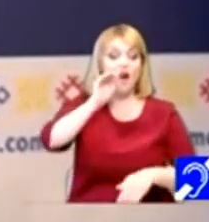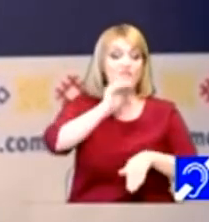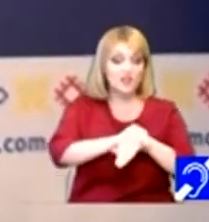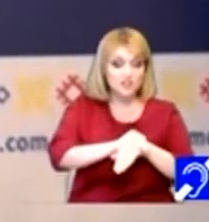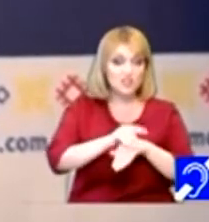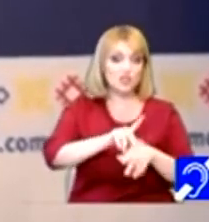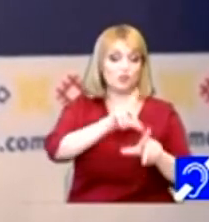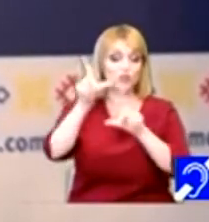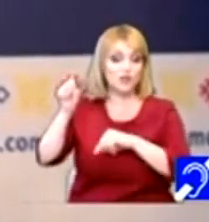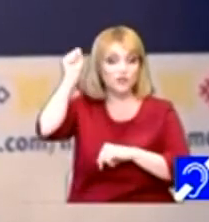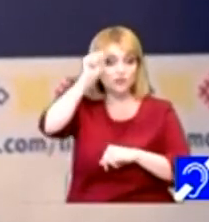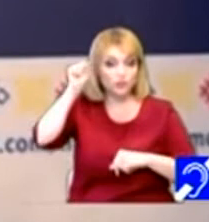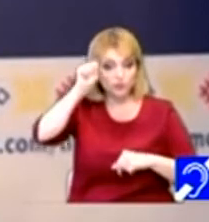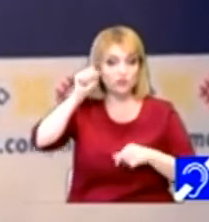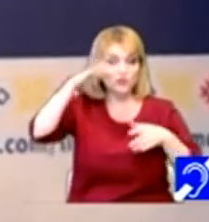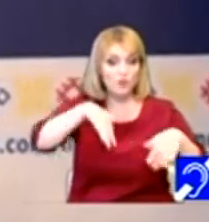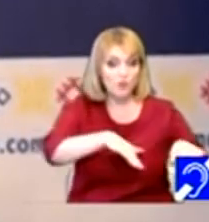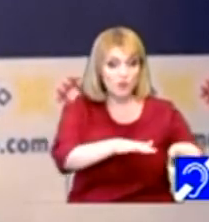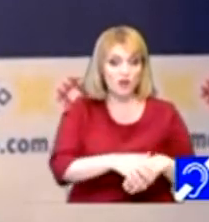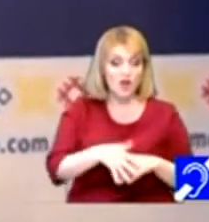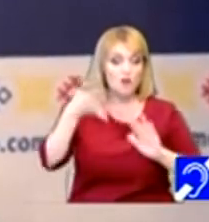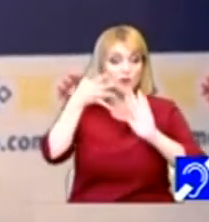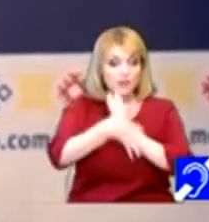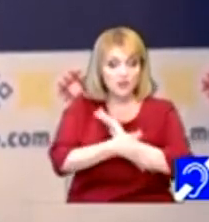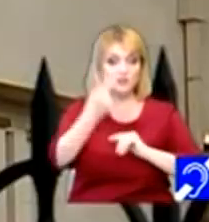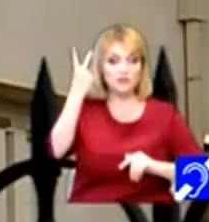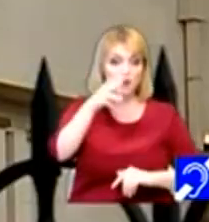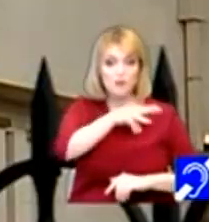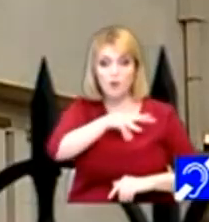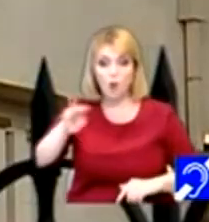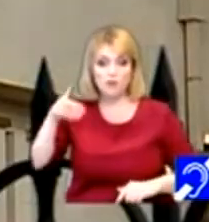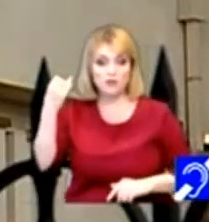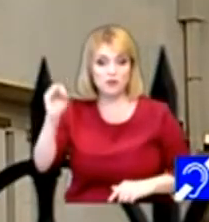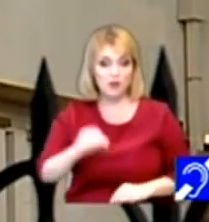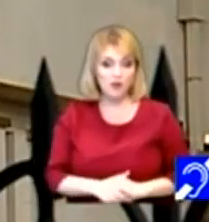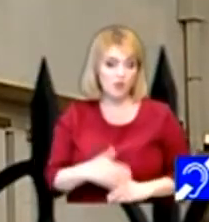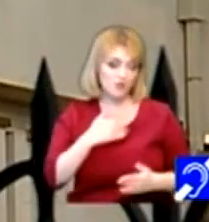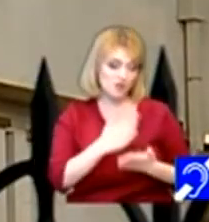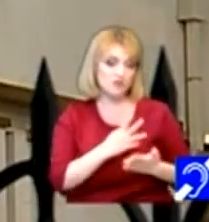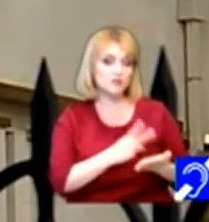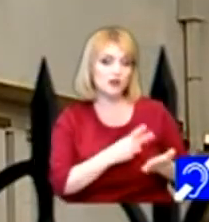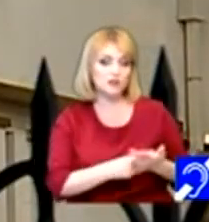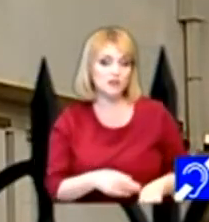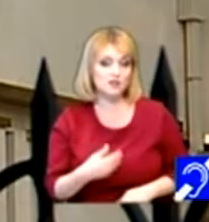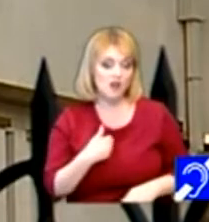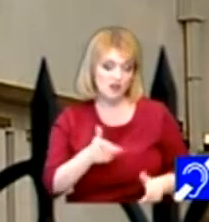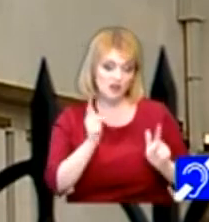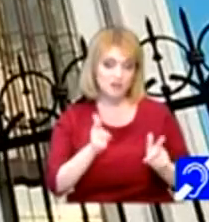Am dedus niște lucruri ieșind din informațiile apărute în public și ceea ce a spus el cu gura lui. Contactat telefonic de TVR Moldova, șeful